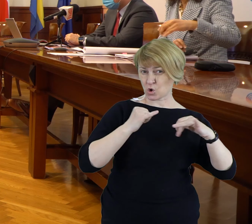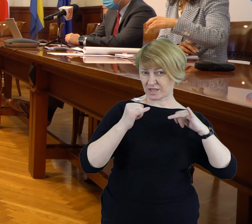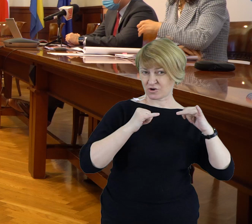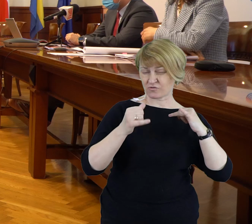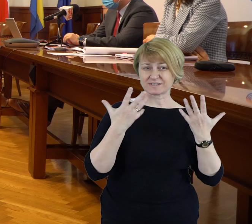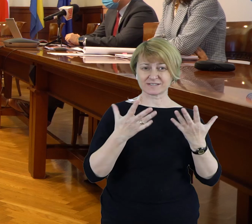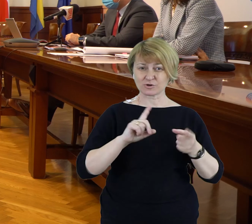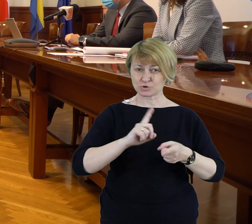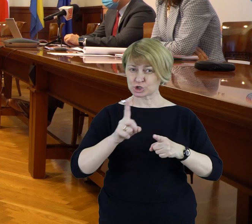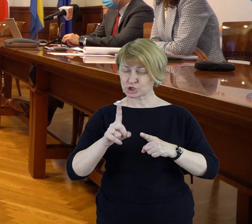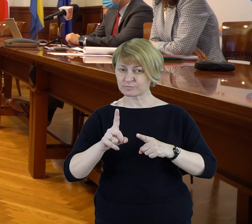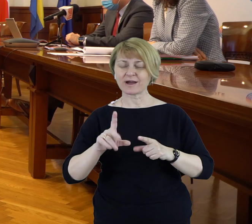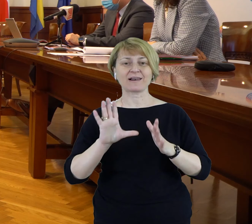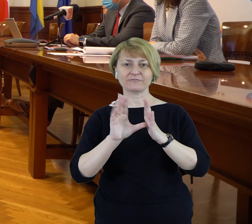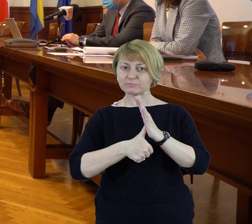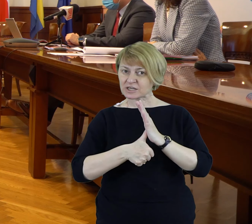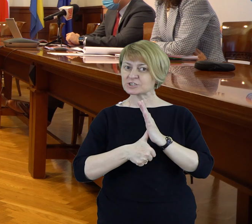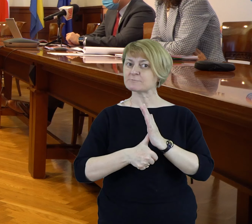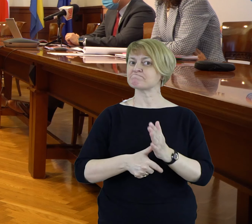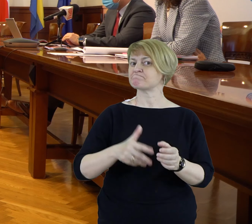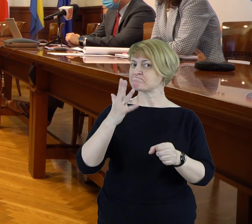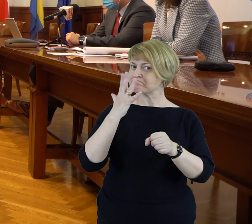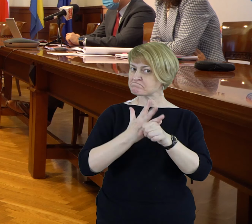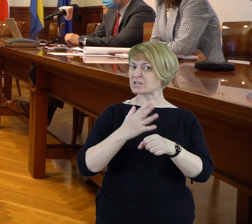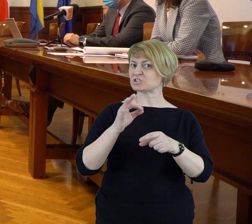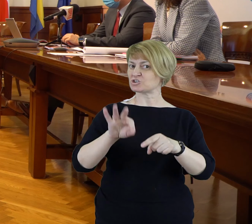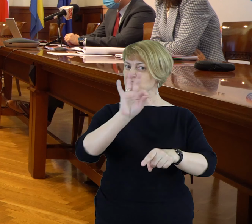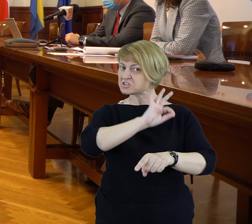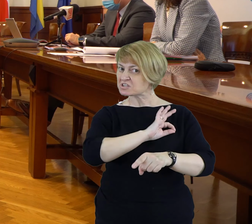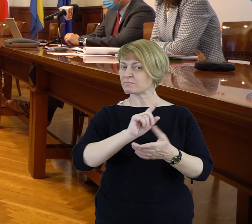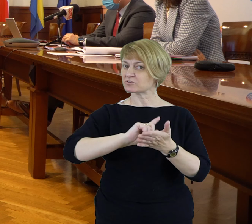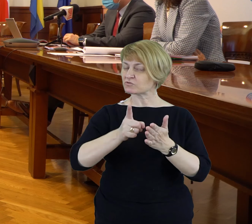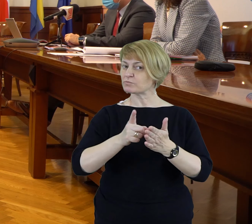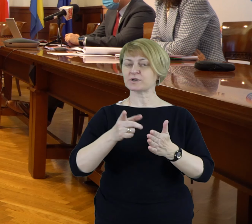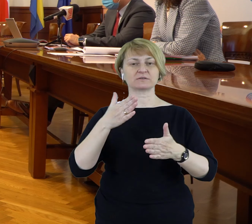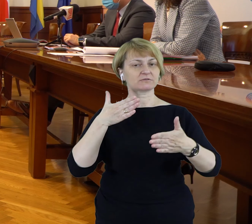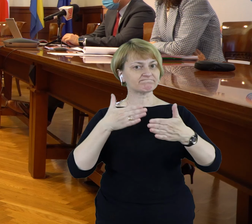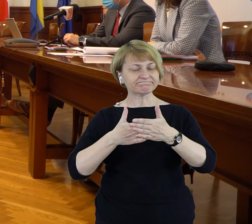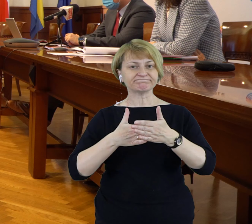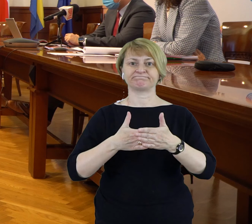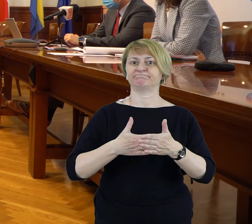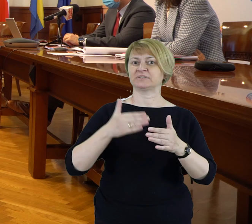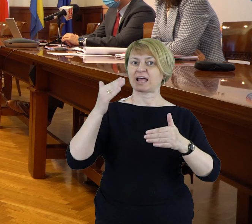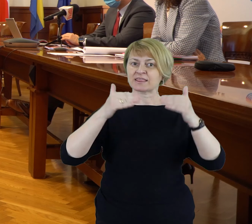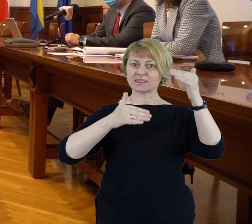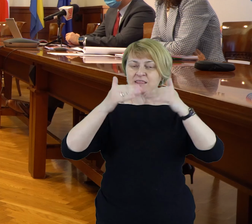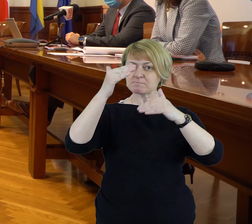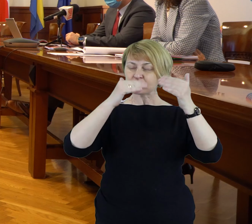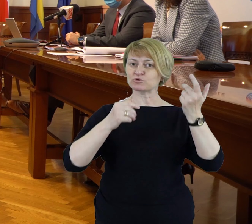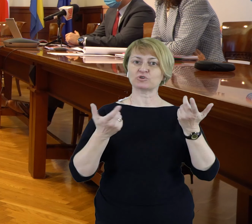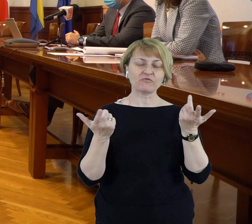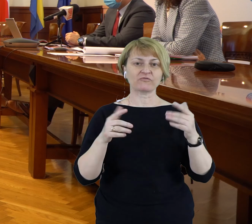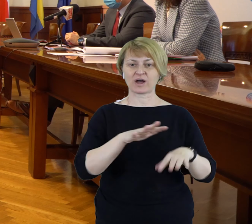jeżeli chodzi o miasto, myślę, że dobrym tempem jest jechanie z prędkością do tych 50 km, które są w terenie